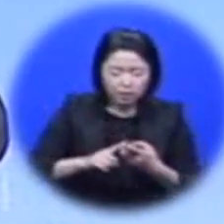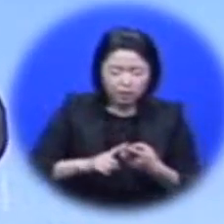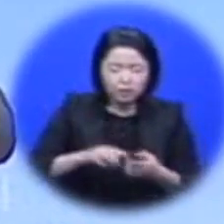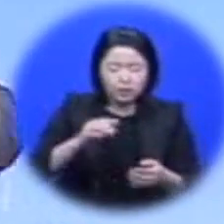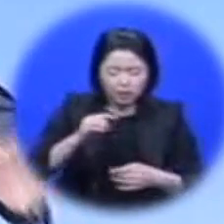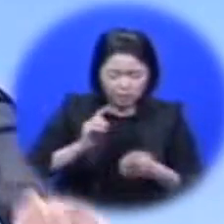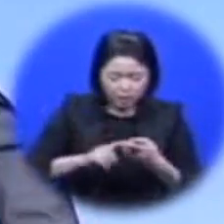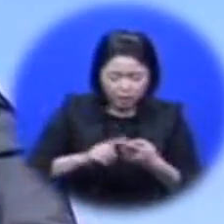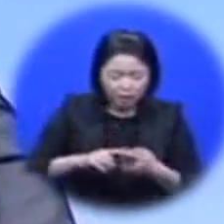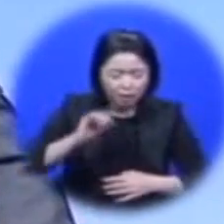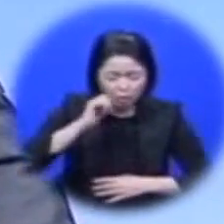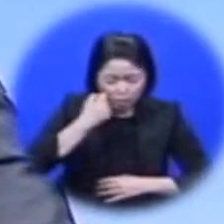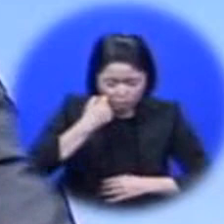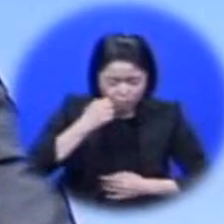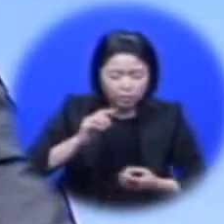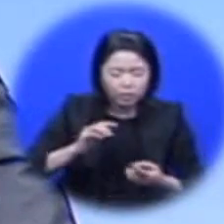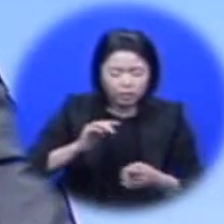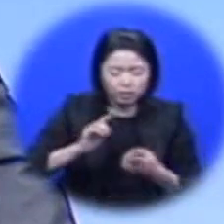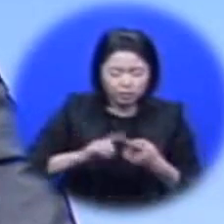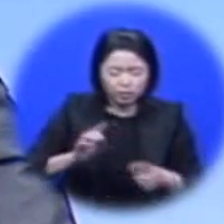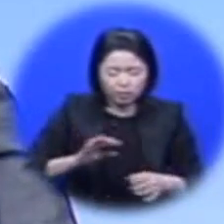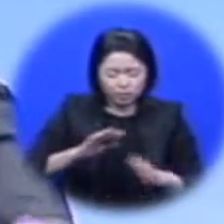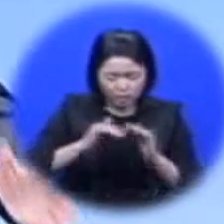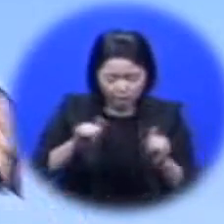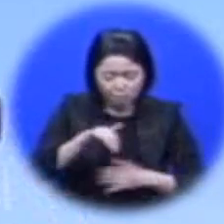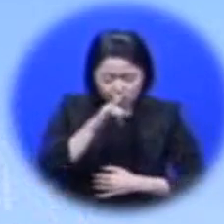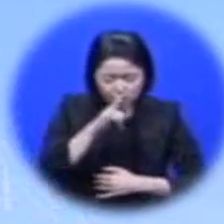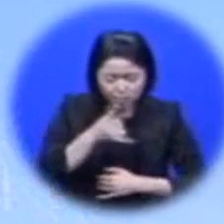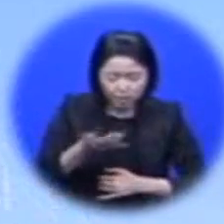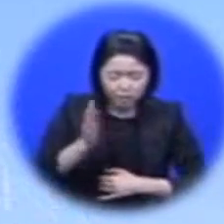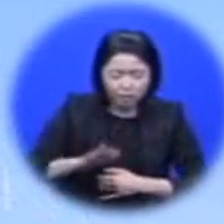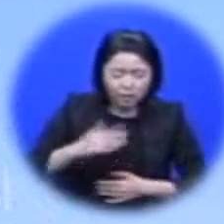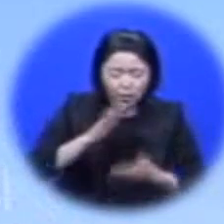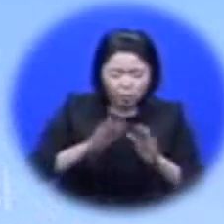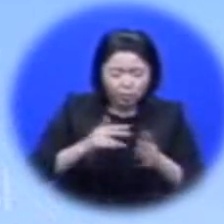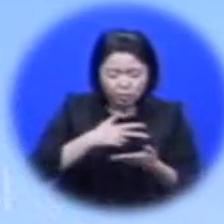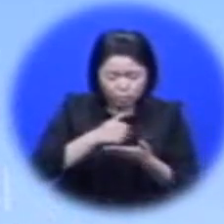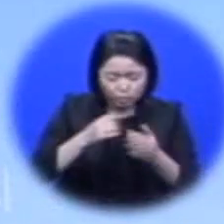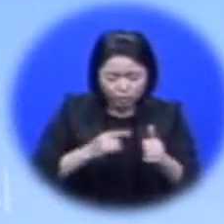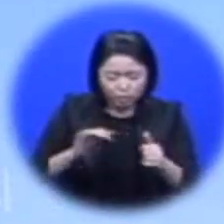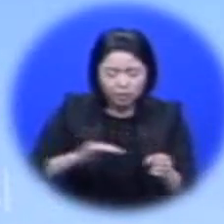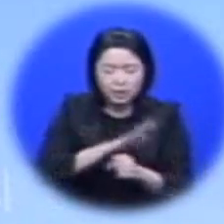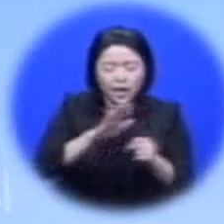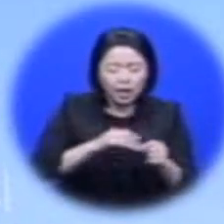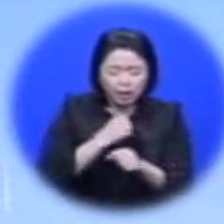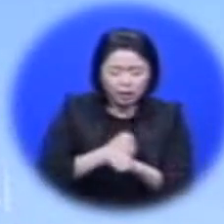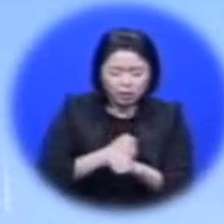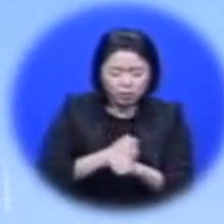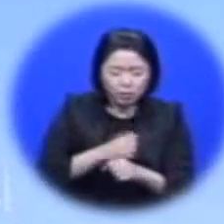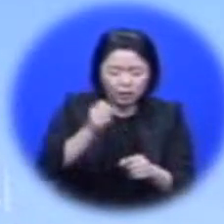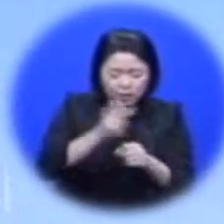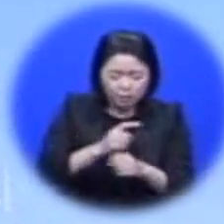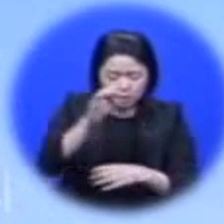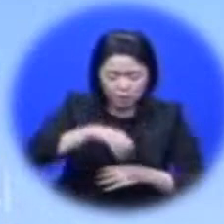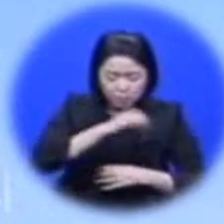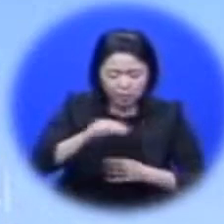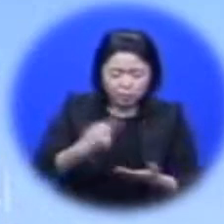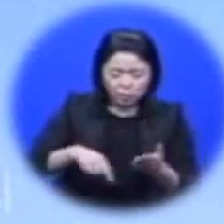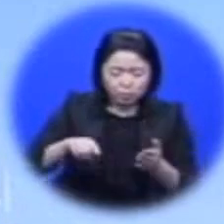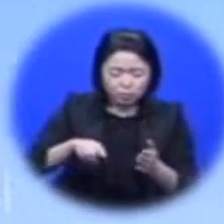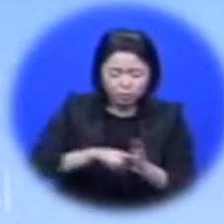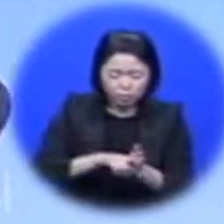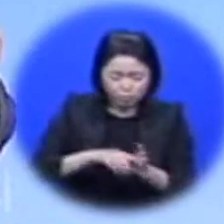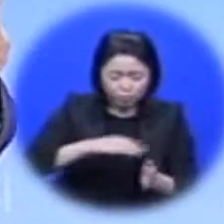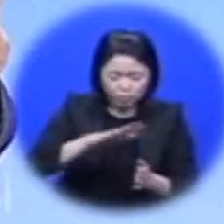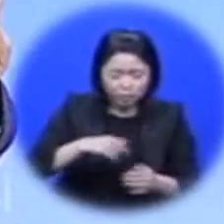두려운 상태에 있는 이들도 있습니다. 그러나 오늘 주께서 사랑하시고 이미 십자가에서 우리 위해서 보배